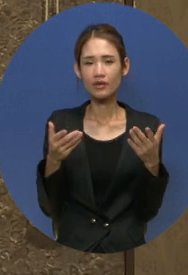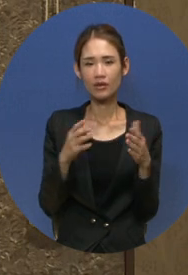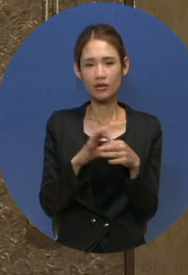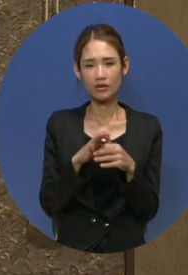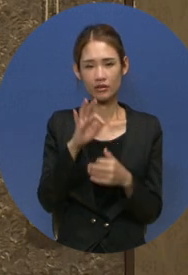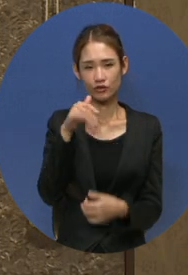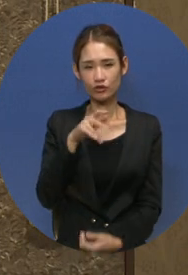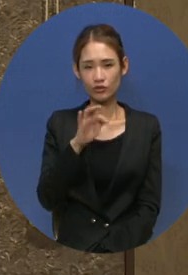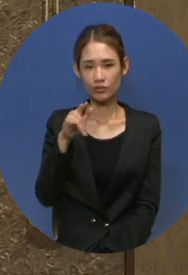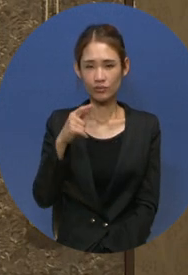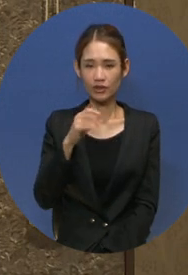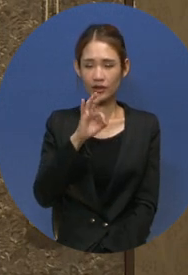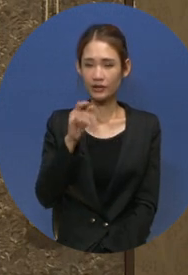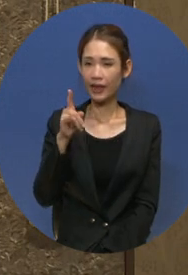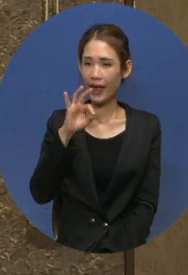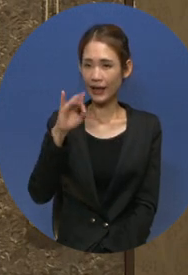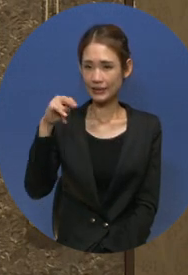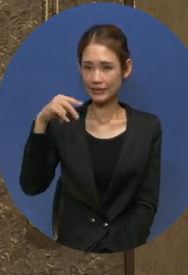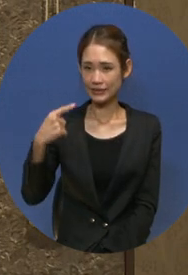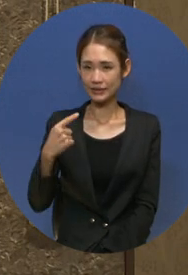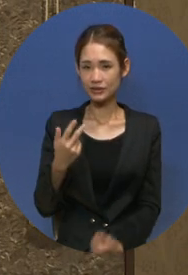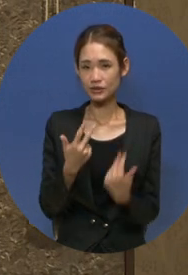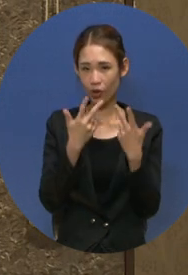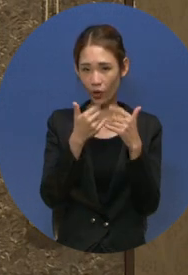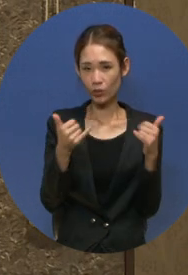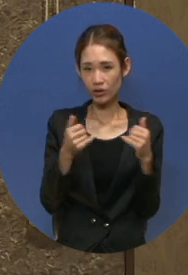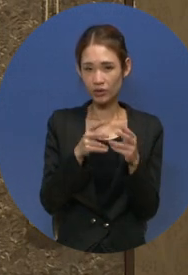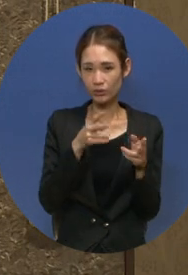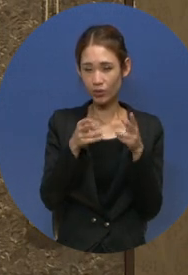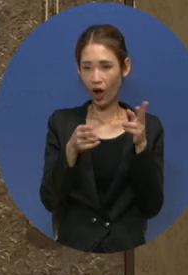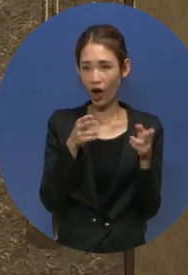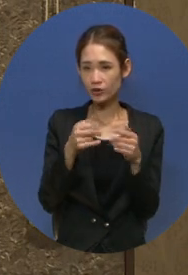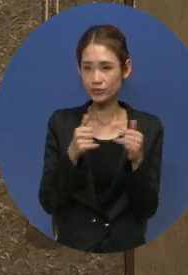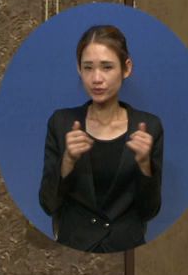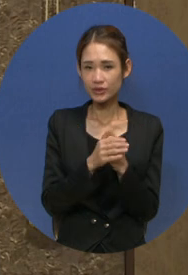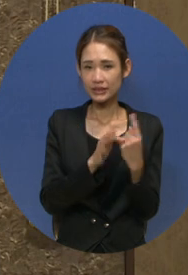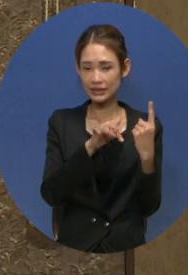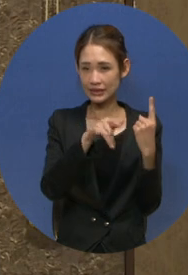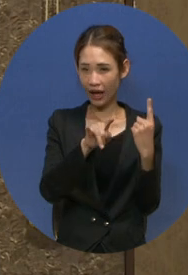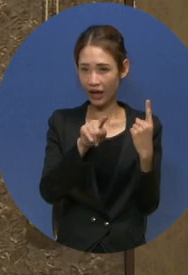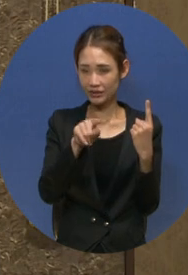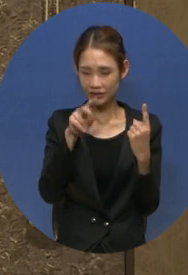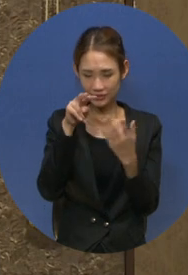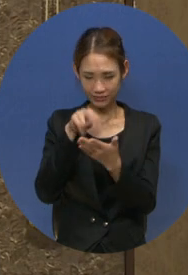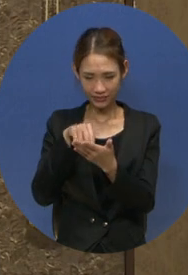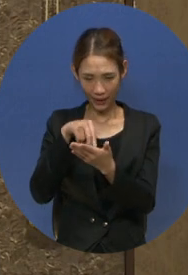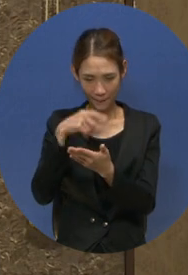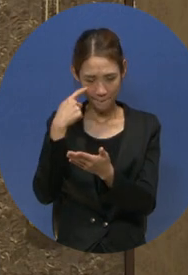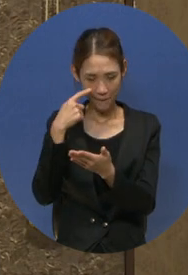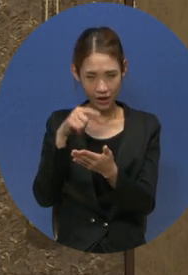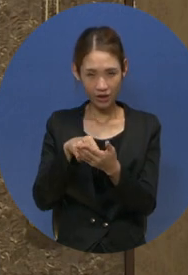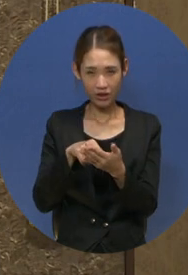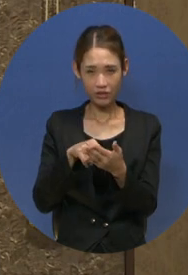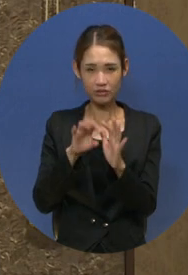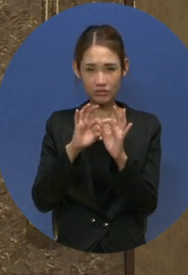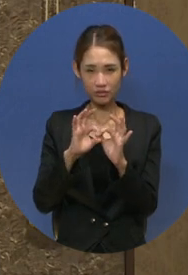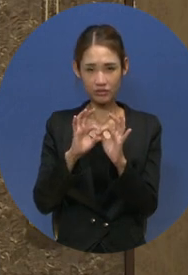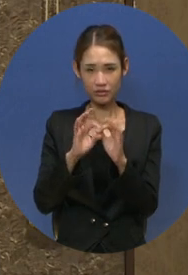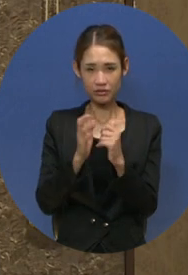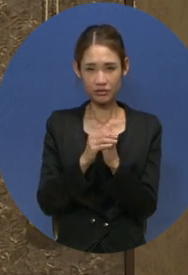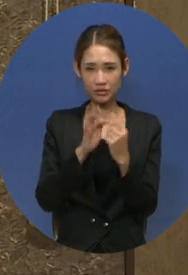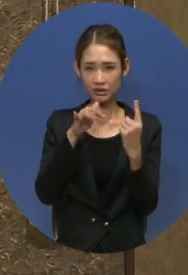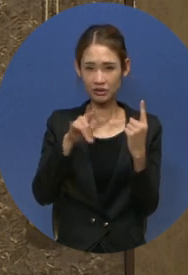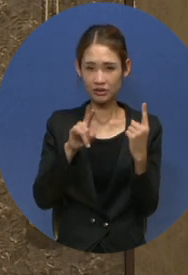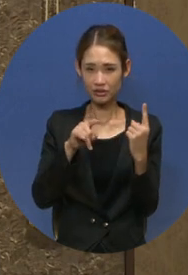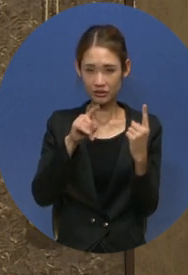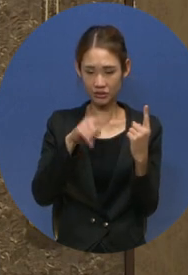휴먼 에이드에서 이제 자원봉사로 이제 편집하시는 분들이 1차적으로 그 기사를 이제 찾아내서 그 기사를 1차적으로 이제